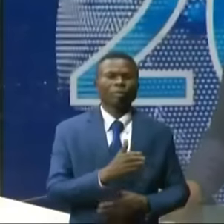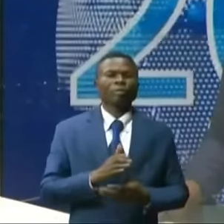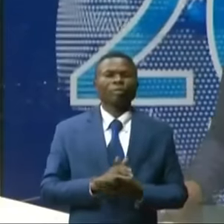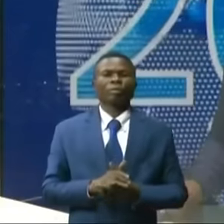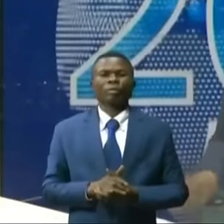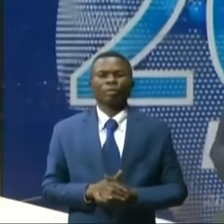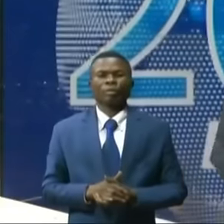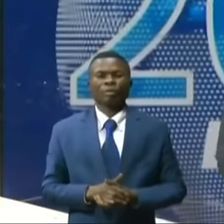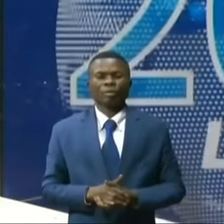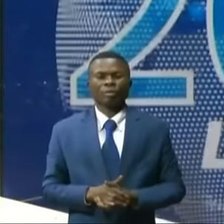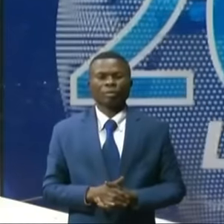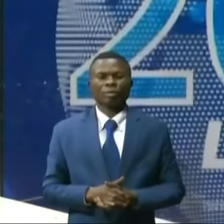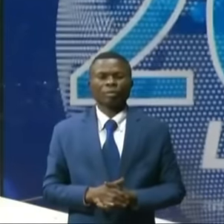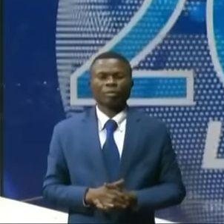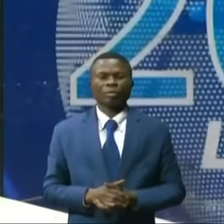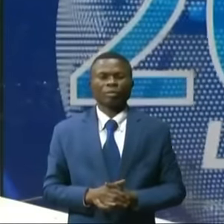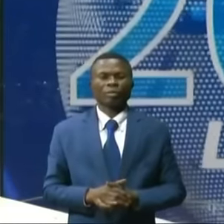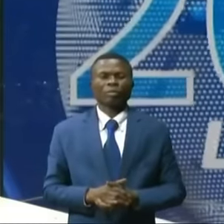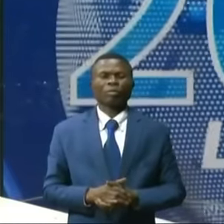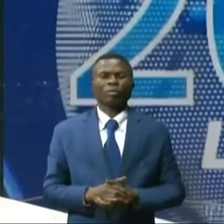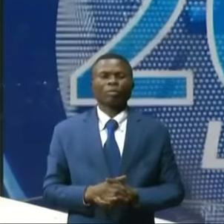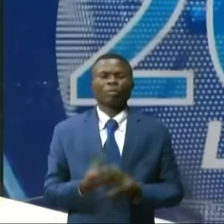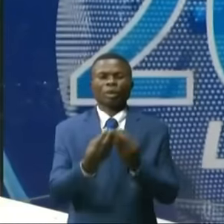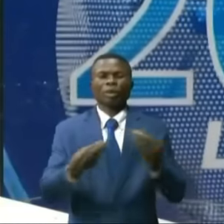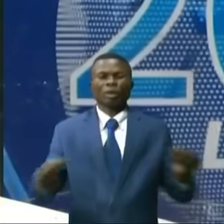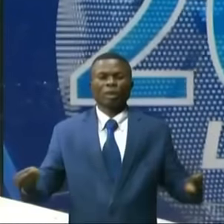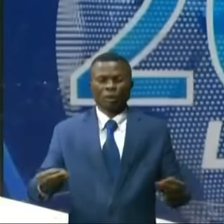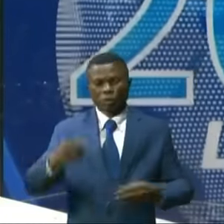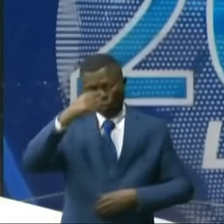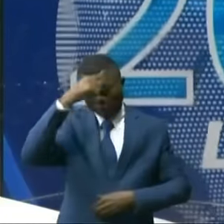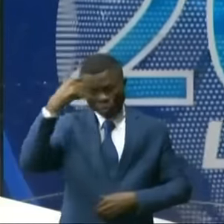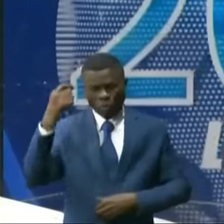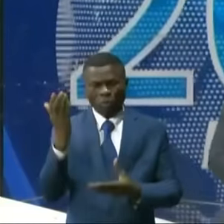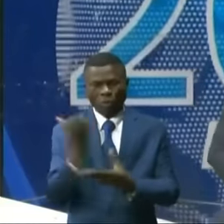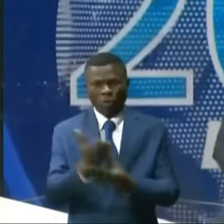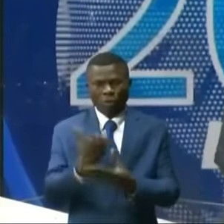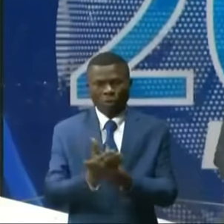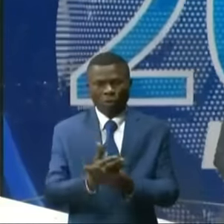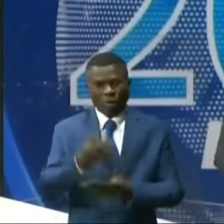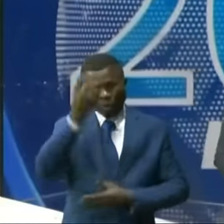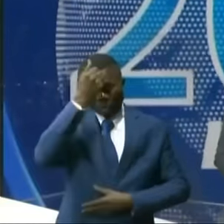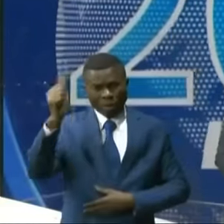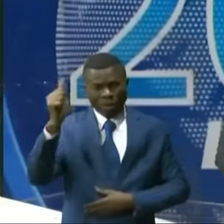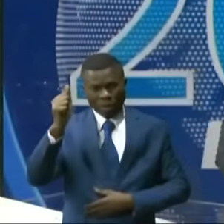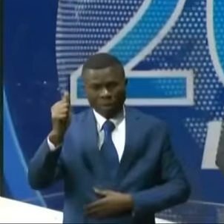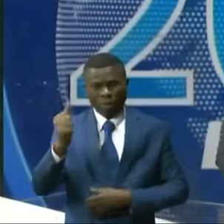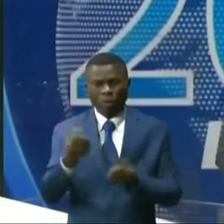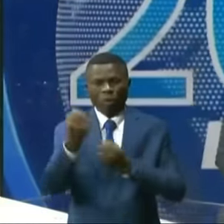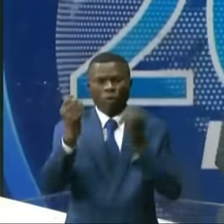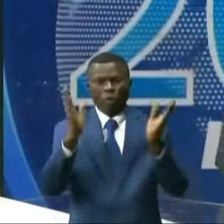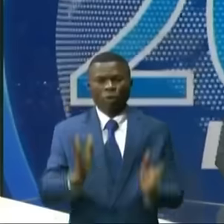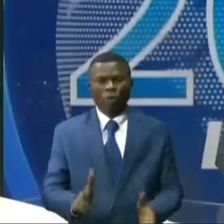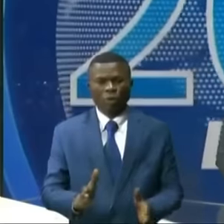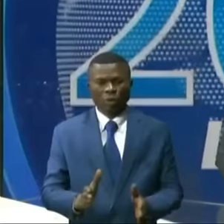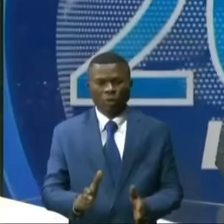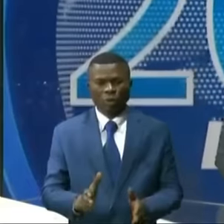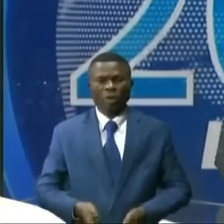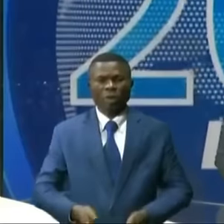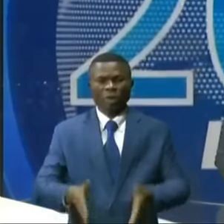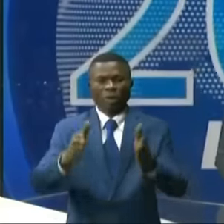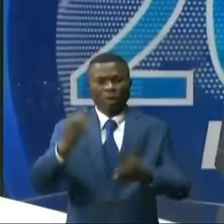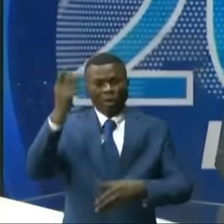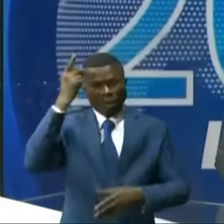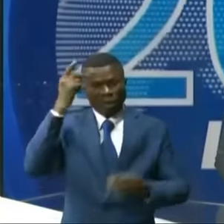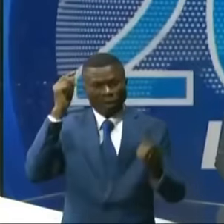personne vers une sortie de crise dans le dossier concernant la grève des transporte routiers de l'axe Kinshasa